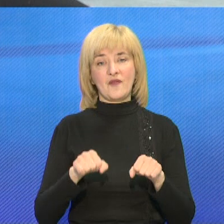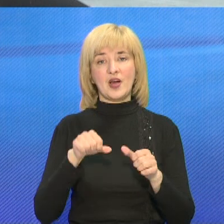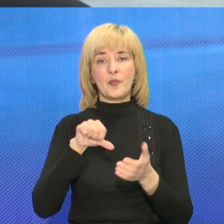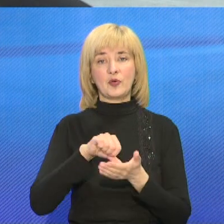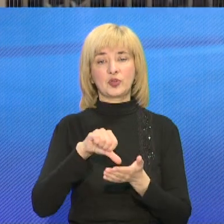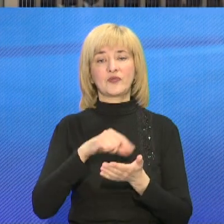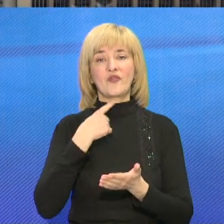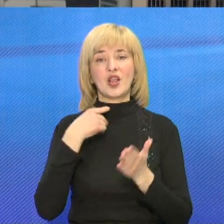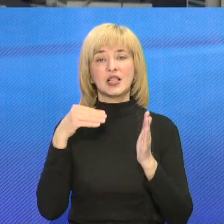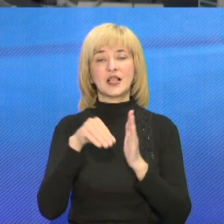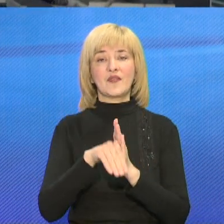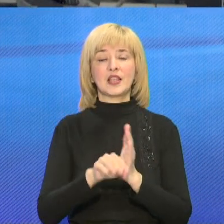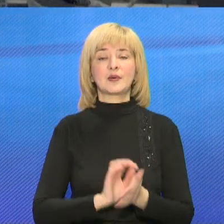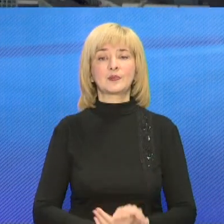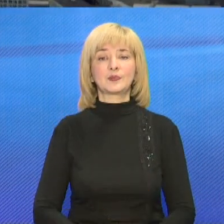участие в голосовании.